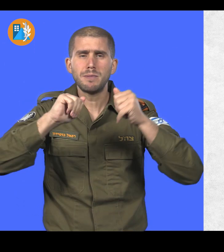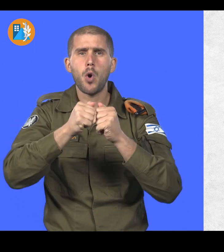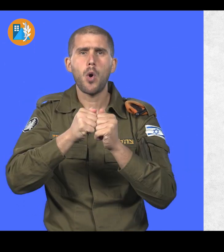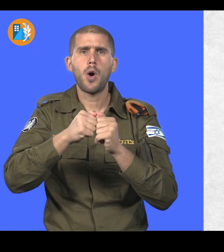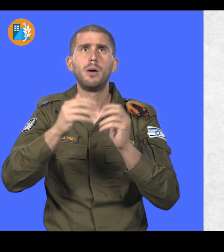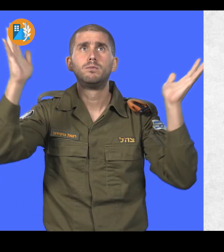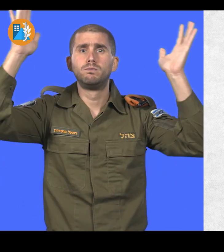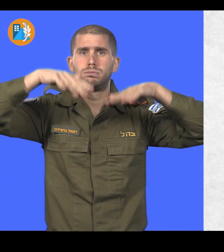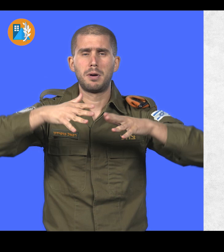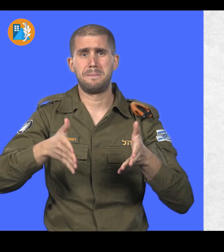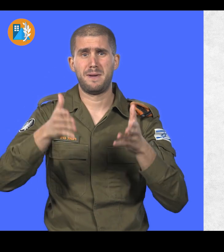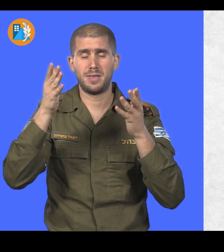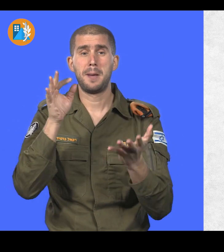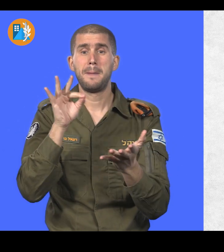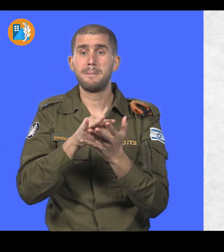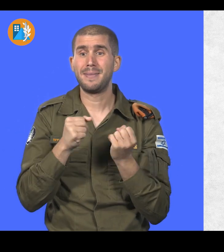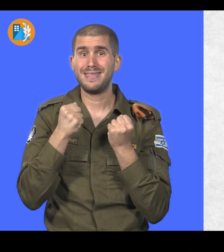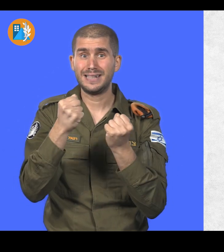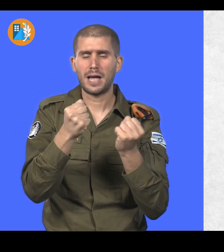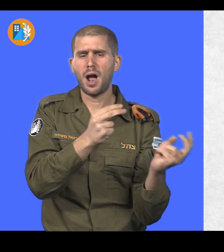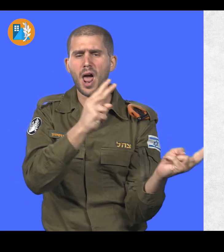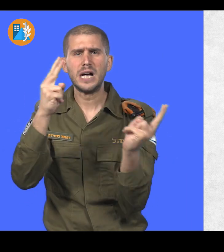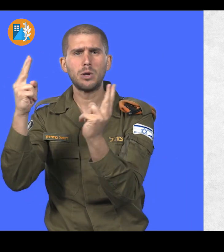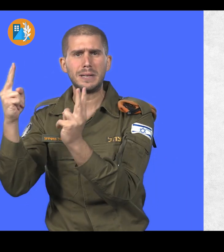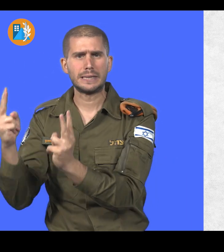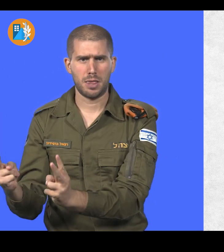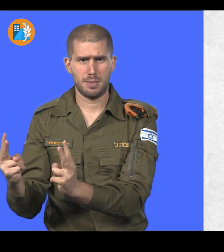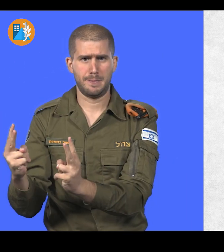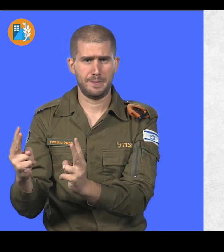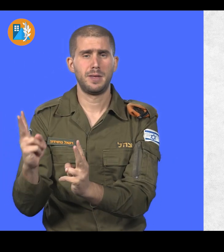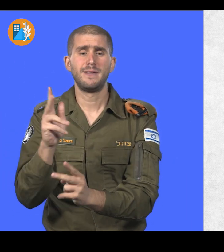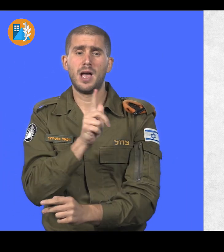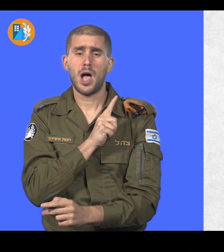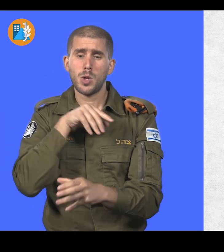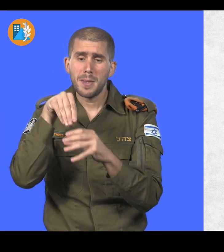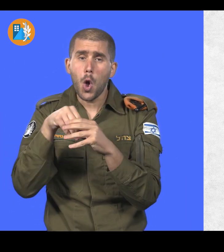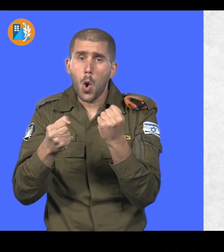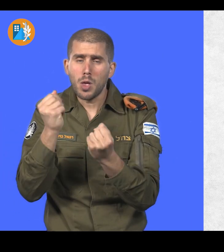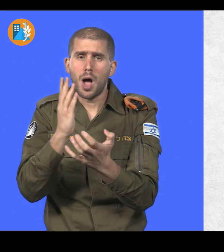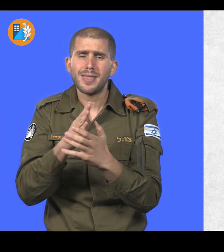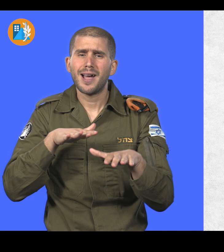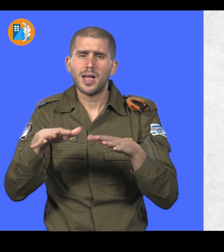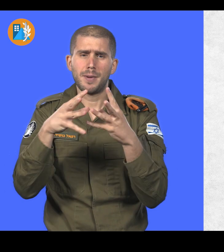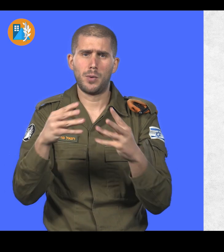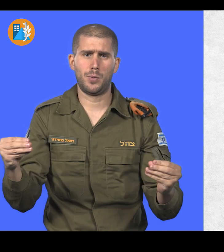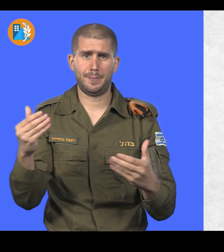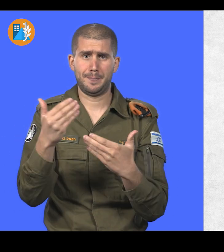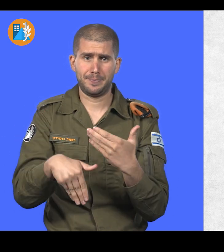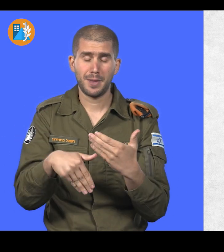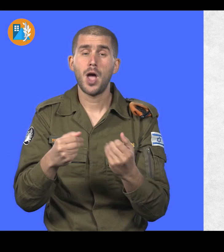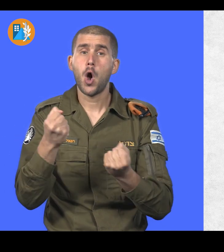או קריסה של חלקים מהמבנה. בזמן נסיעה יש לעצור את הרכב בצד הדרך ולחכות בתוכו עד שרעידת האדמה